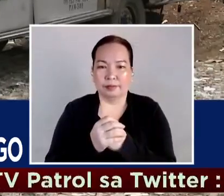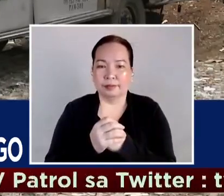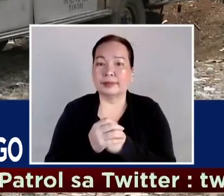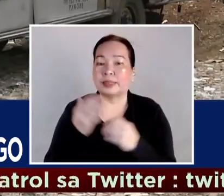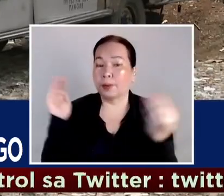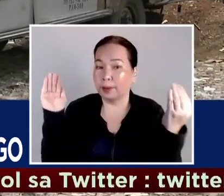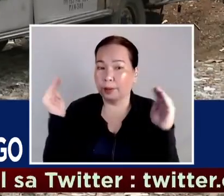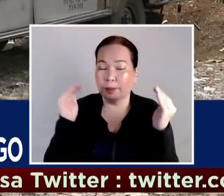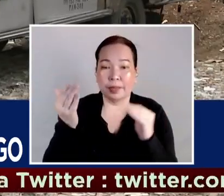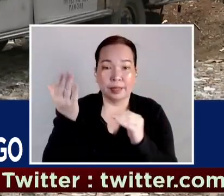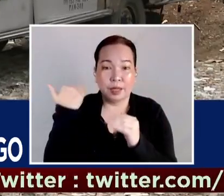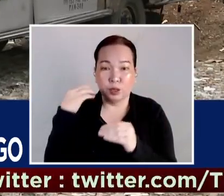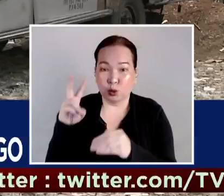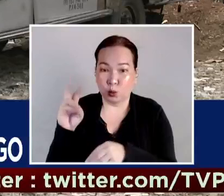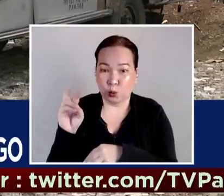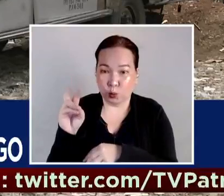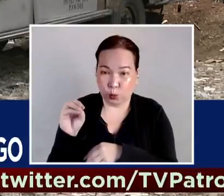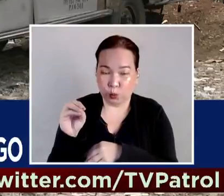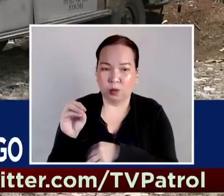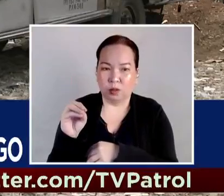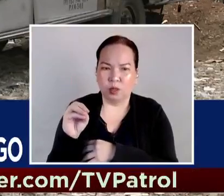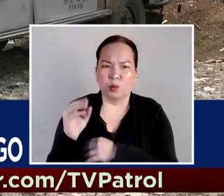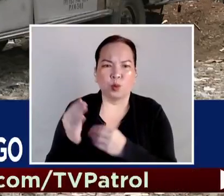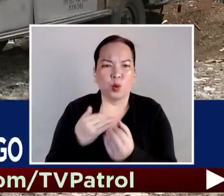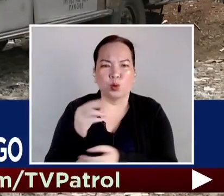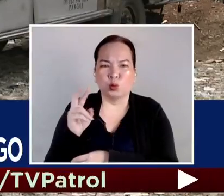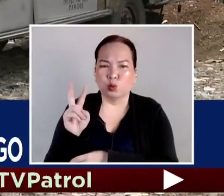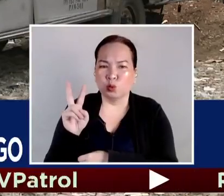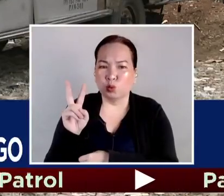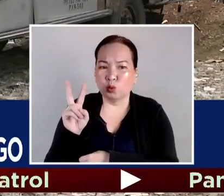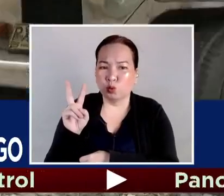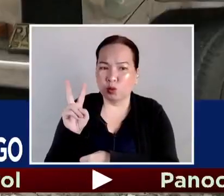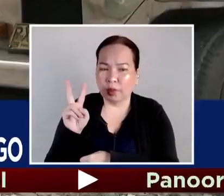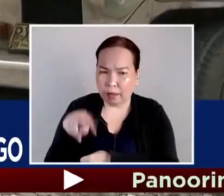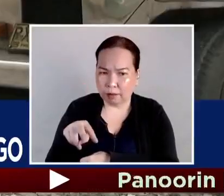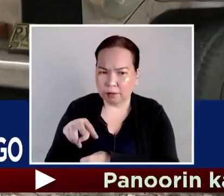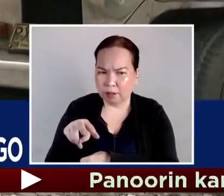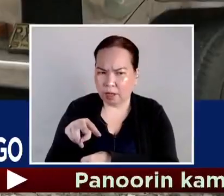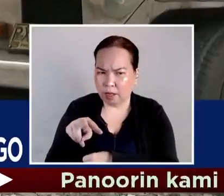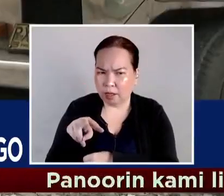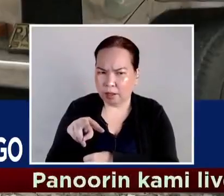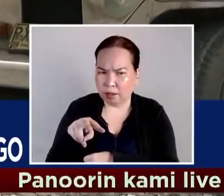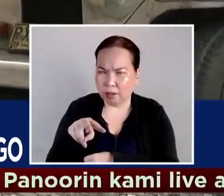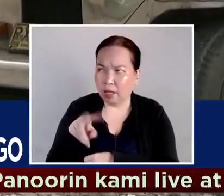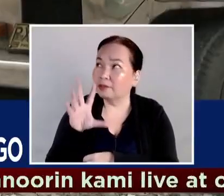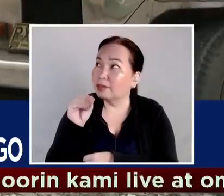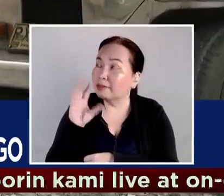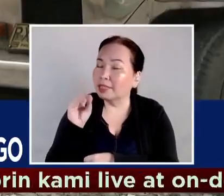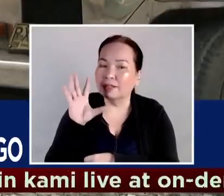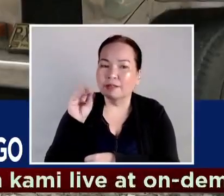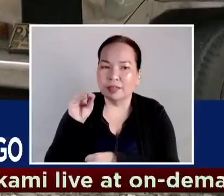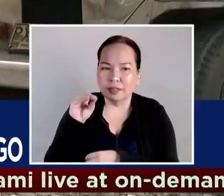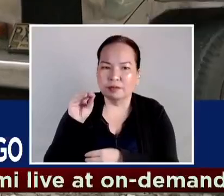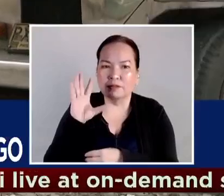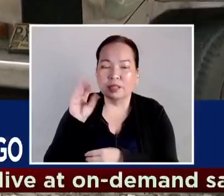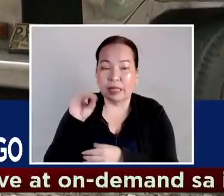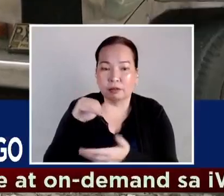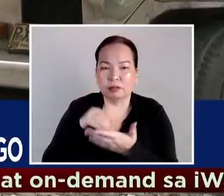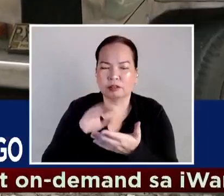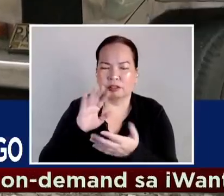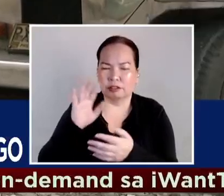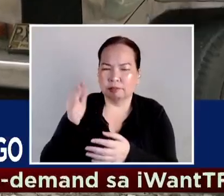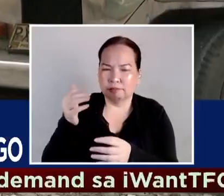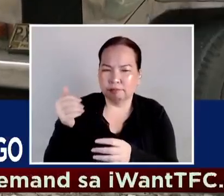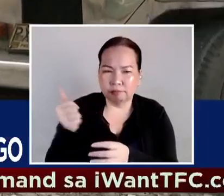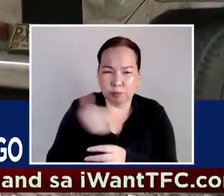noong 2020, higit 5,000 pampublikong sasakyan na ang hindi na nag-renew ng prangkisa o di na pumasada. Wala